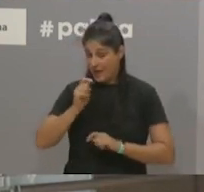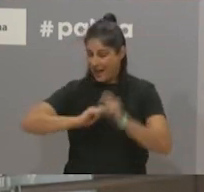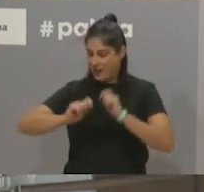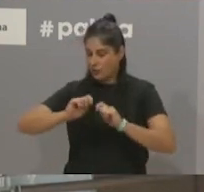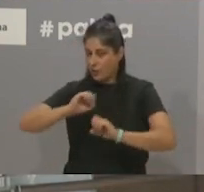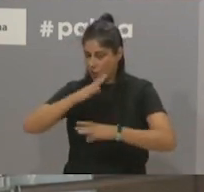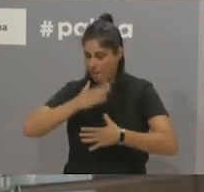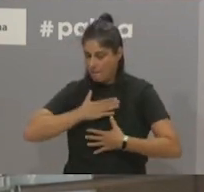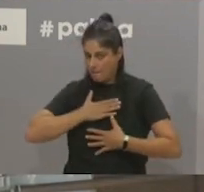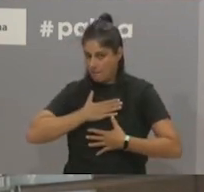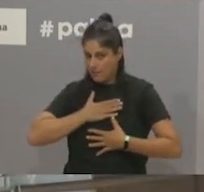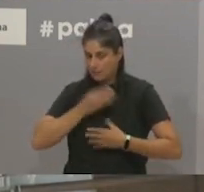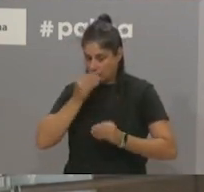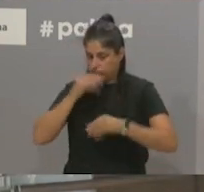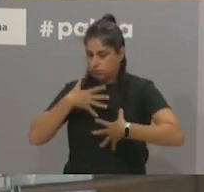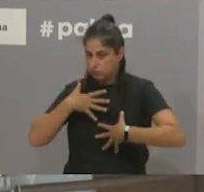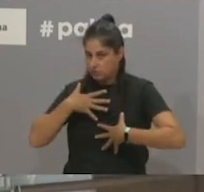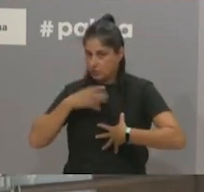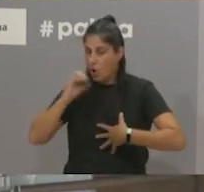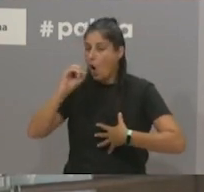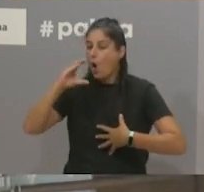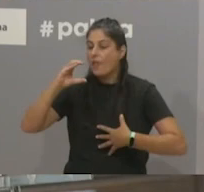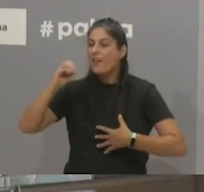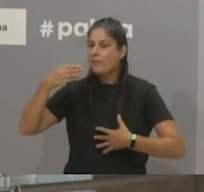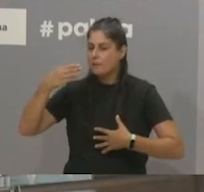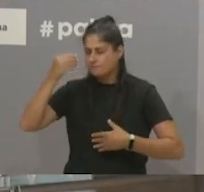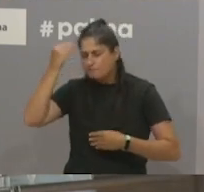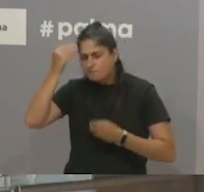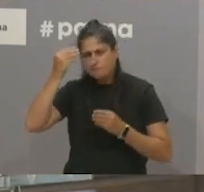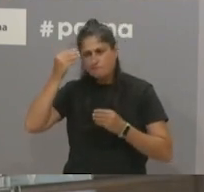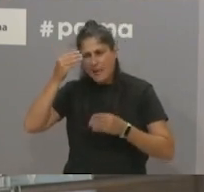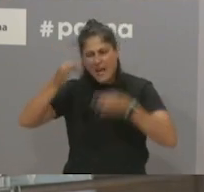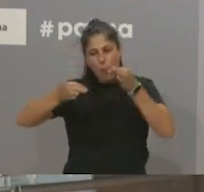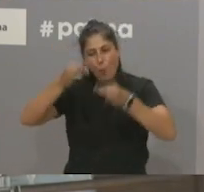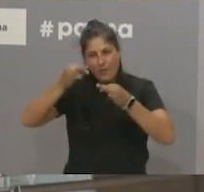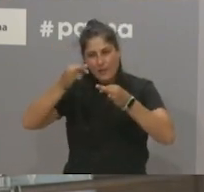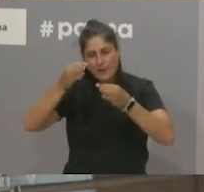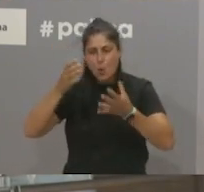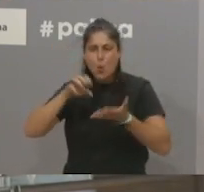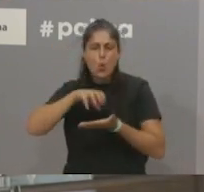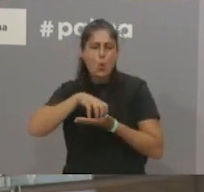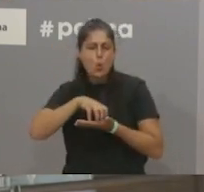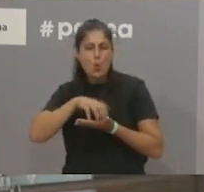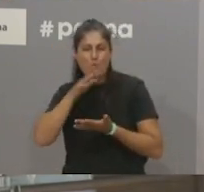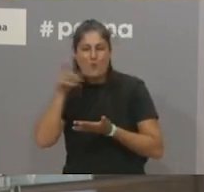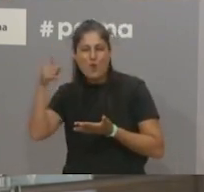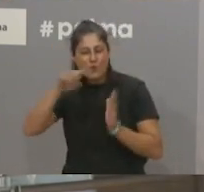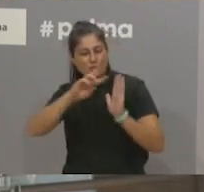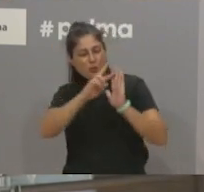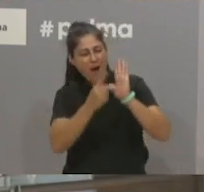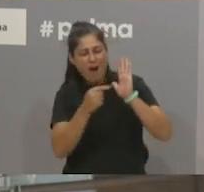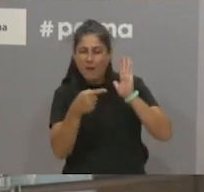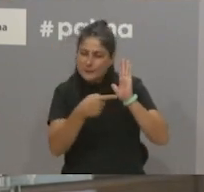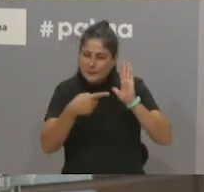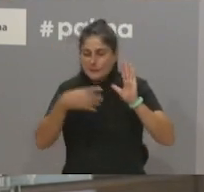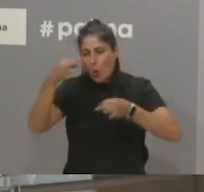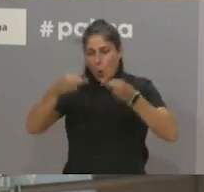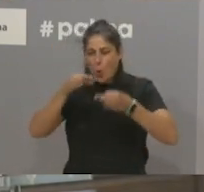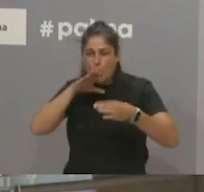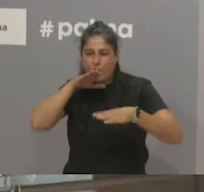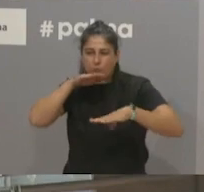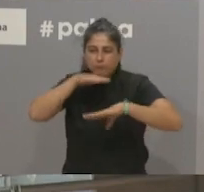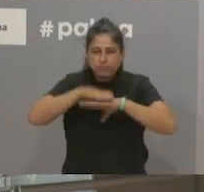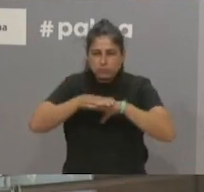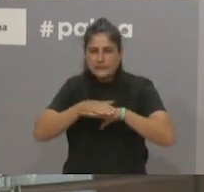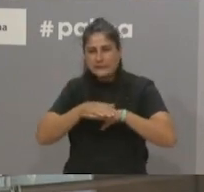Balear se li susciten dubtes jurídics seriosos sobre els canvis que se plantegen en aquesta proposició,